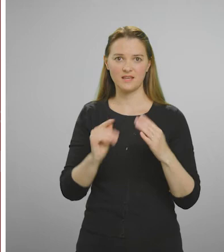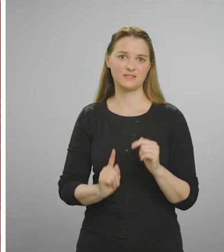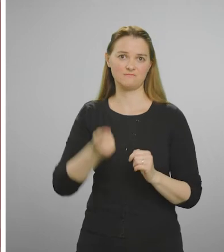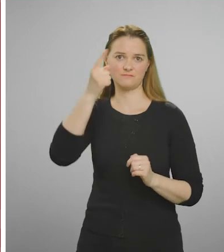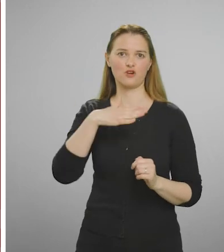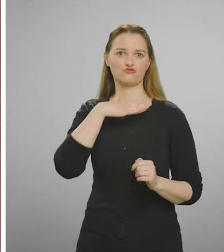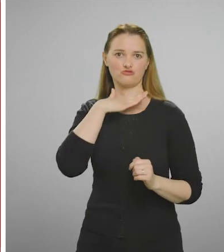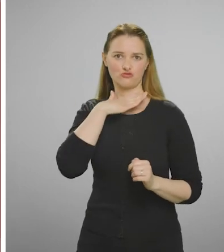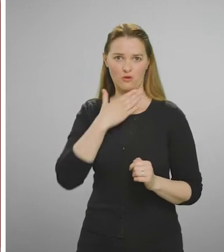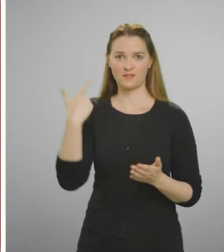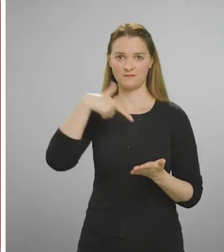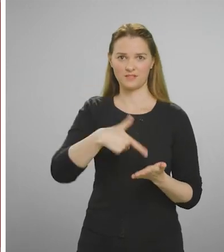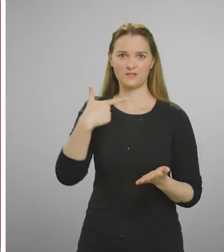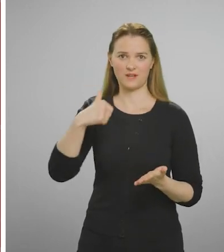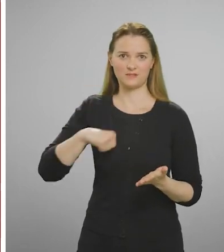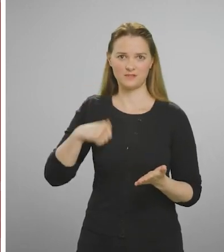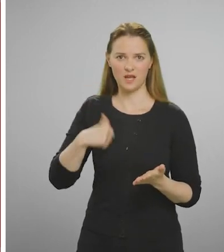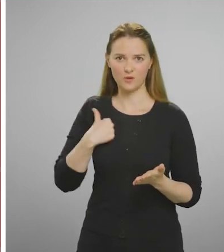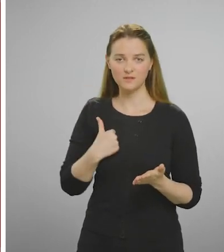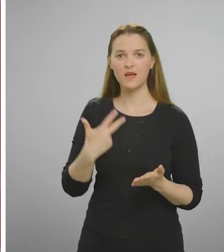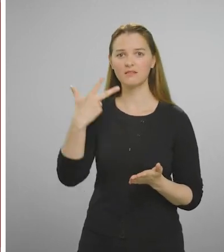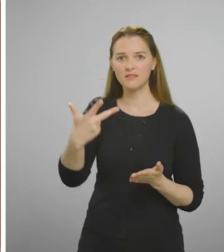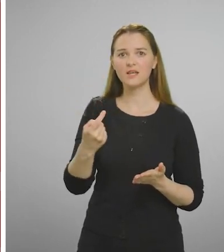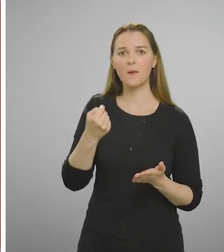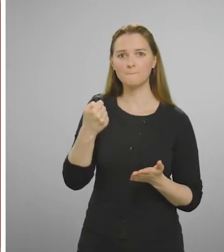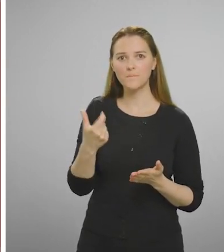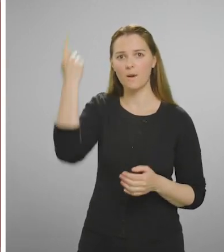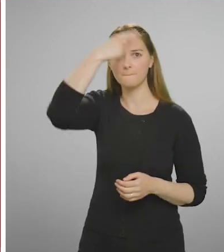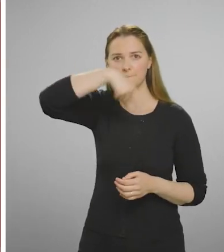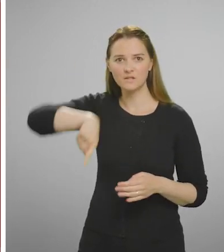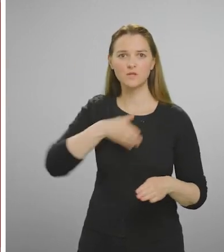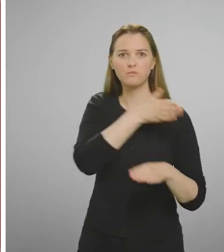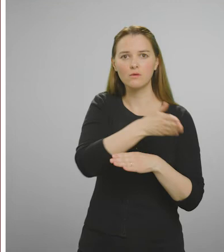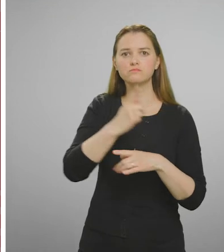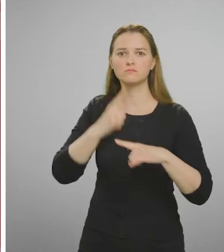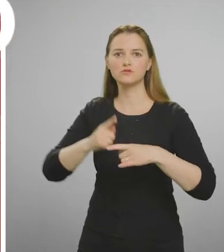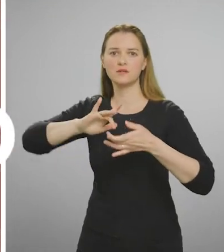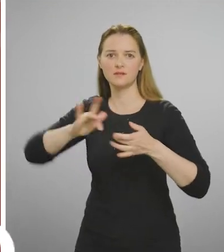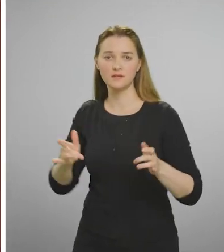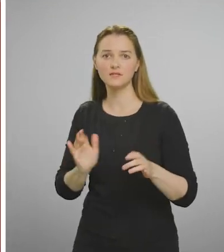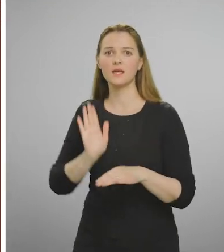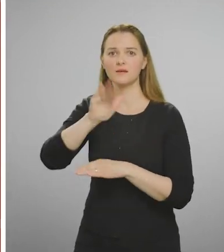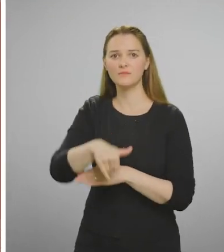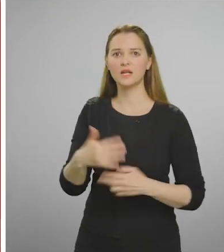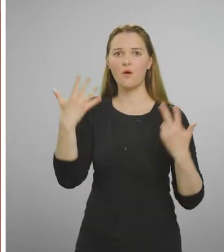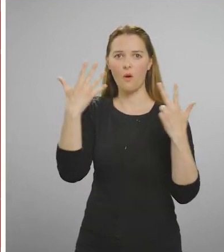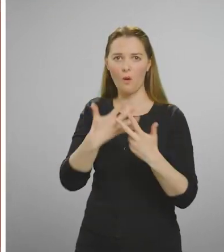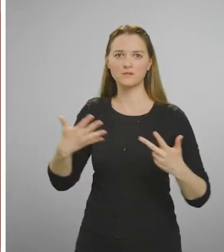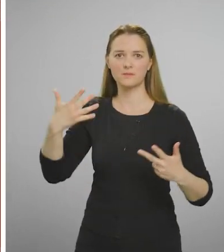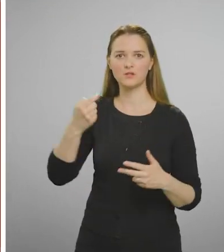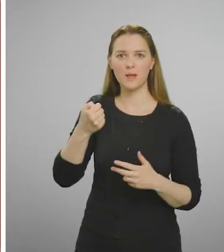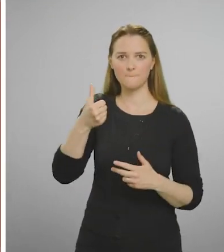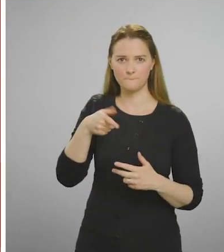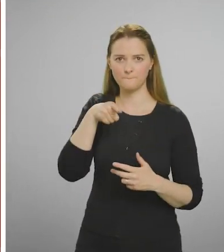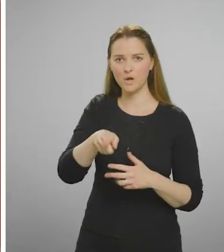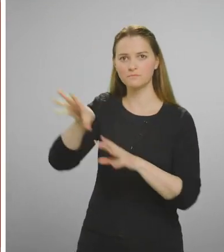90 visokoškolskih knjižnica u 2020. bilježi gotovo 3,5 milijuna fizičkih i virtualnih posjeta i